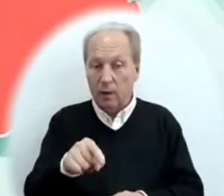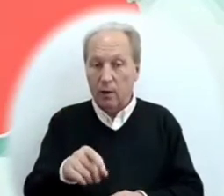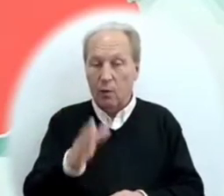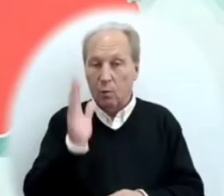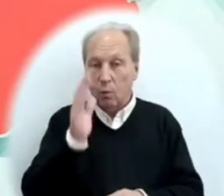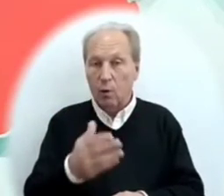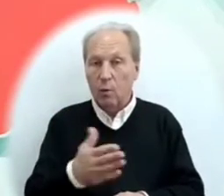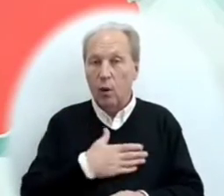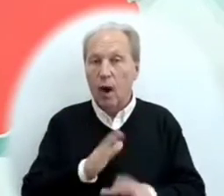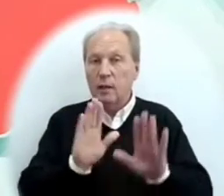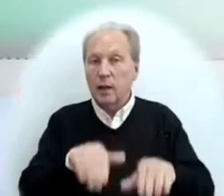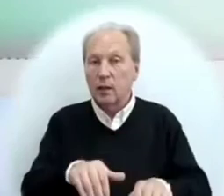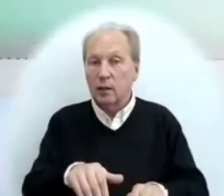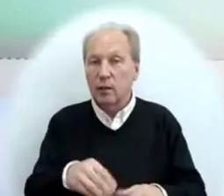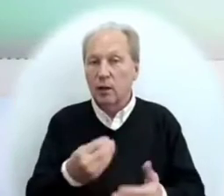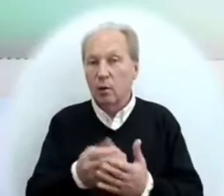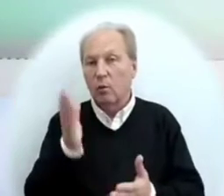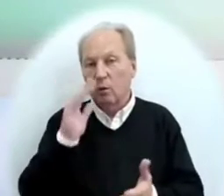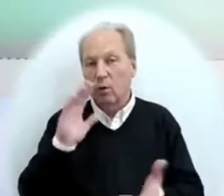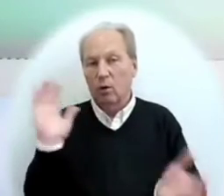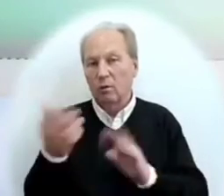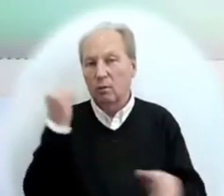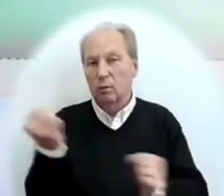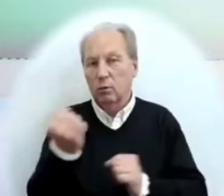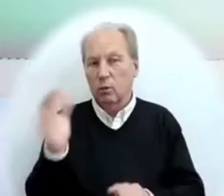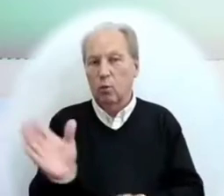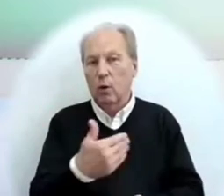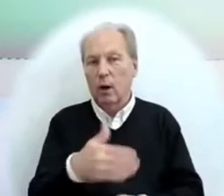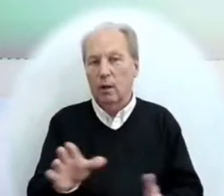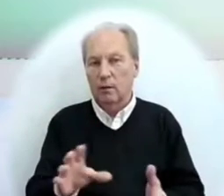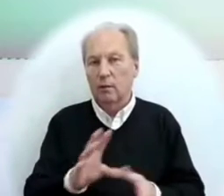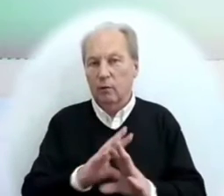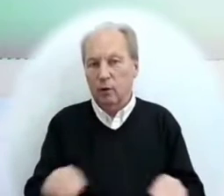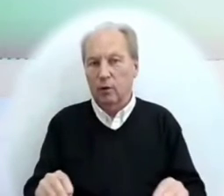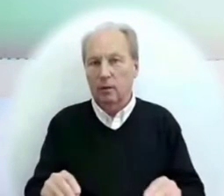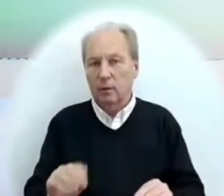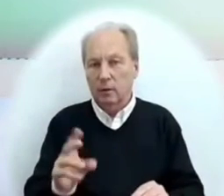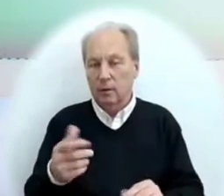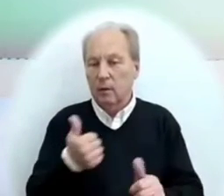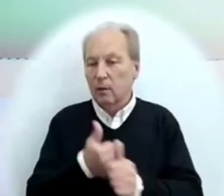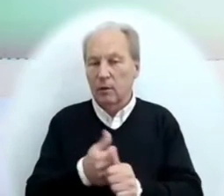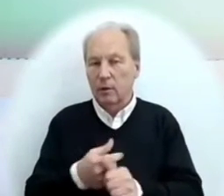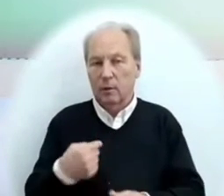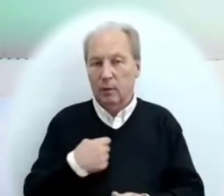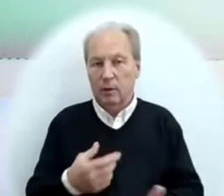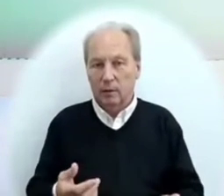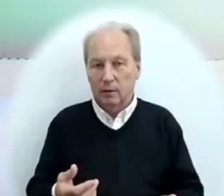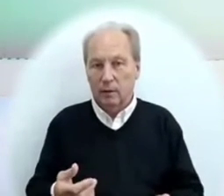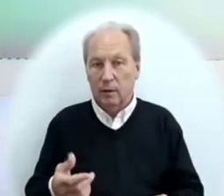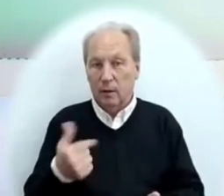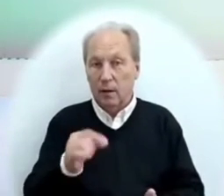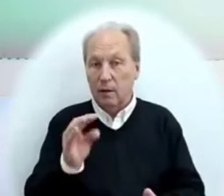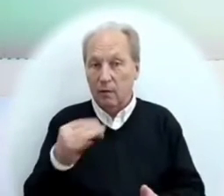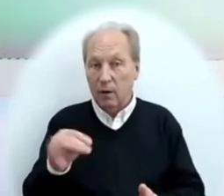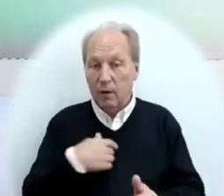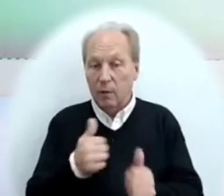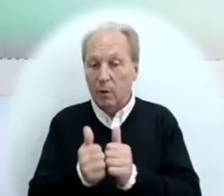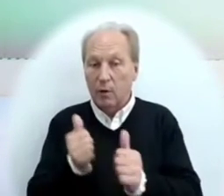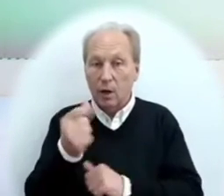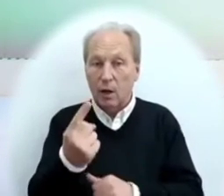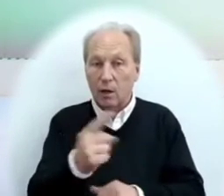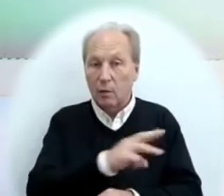доход, и все, и буду кайфовать. Ну, в общем, все. Ну, все, отстаньте от меня. И вы знаете, я здесь в Greenway проскочила этот миллион, вообще,